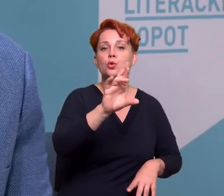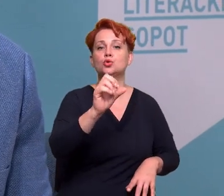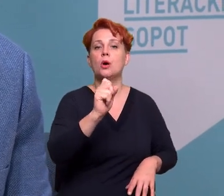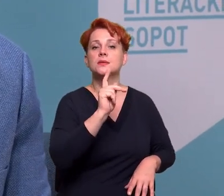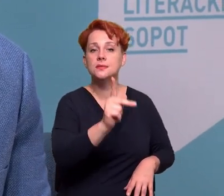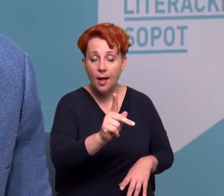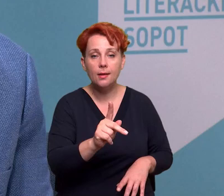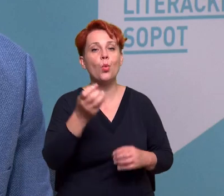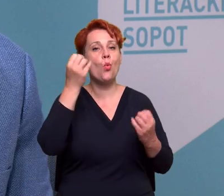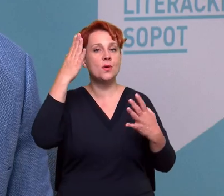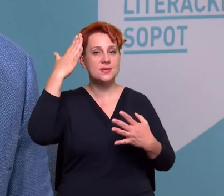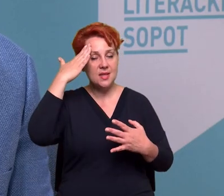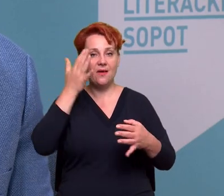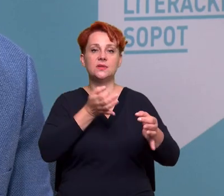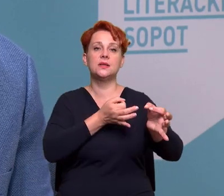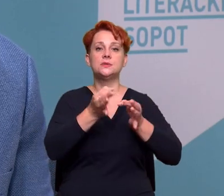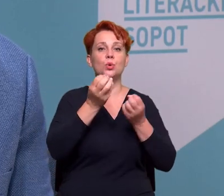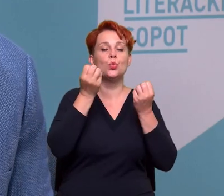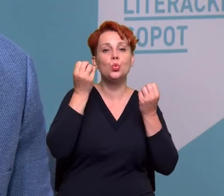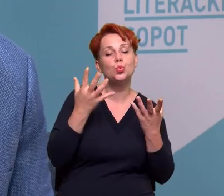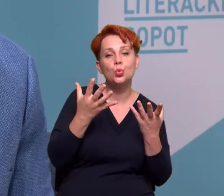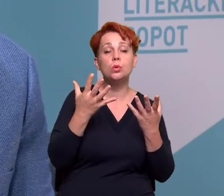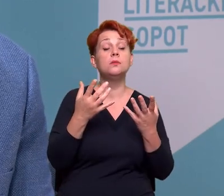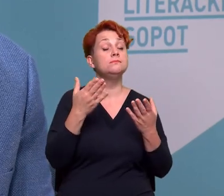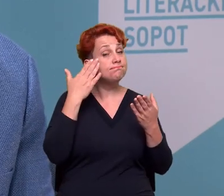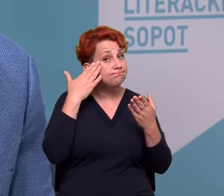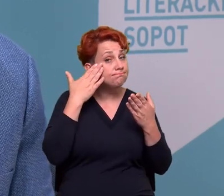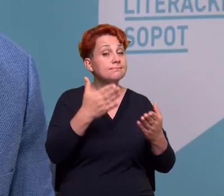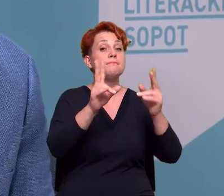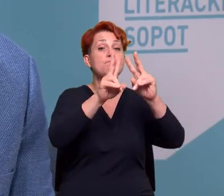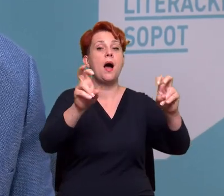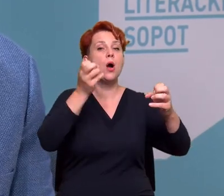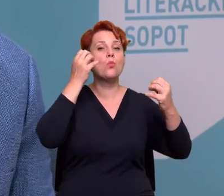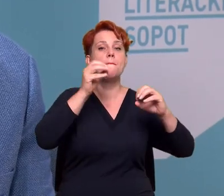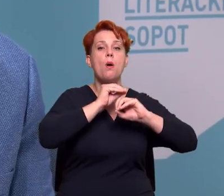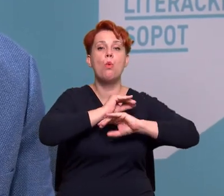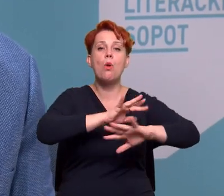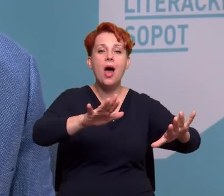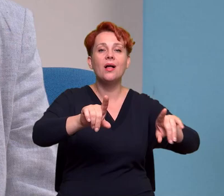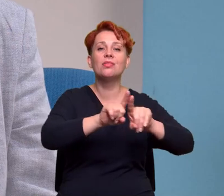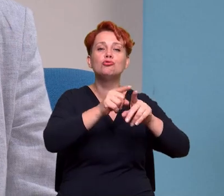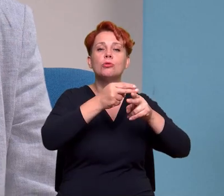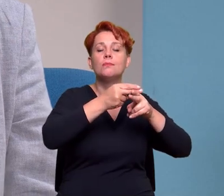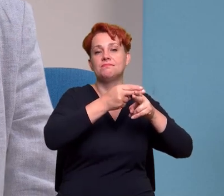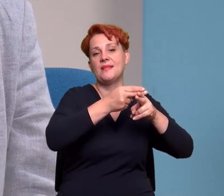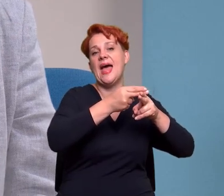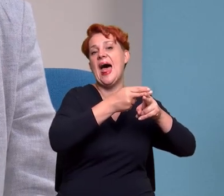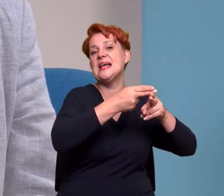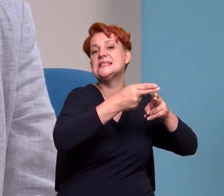kulturoznawca, historyk kultury, zajmujący się badaniem kultury popularnej, estetyką grozy,